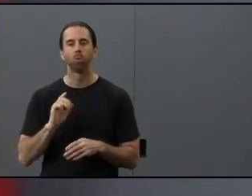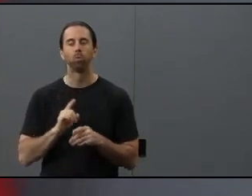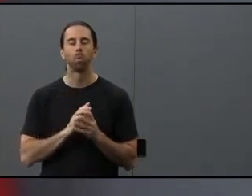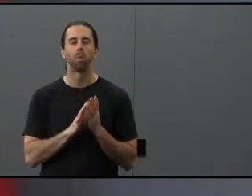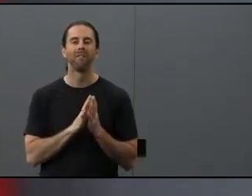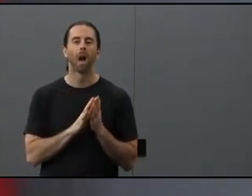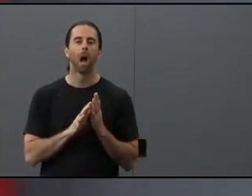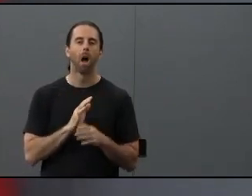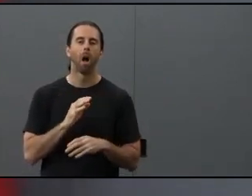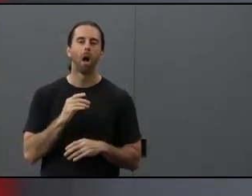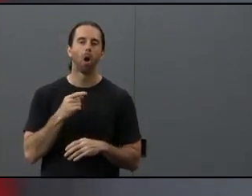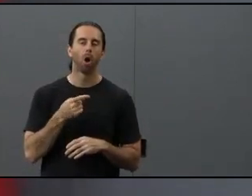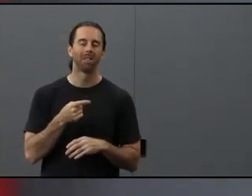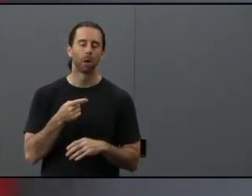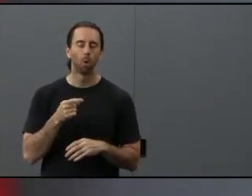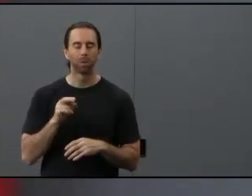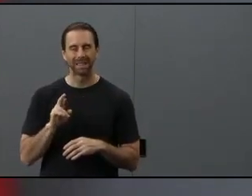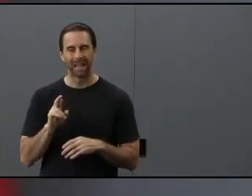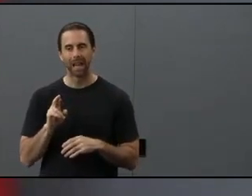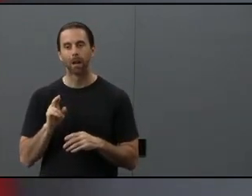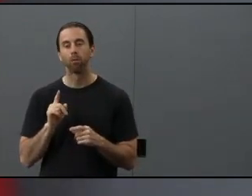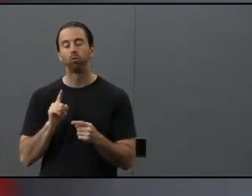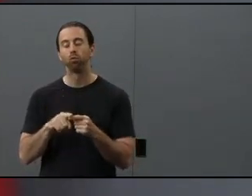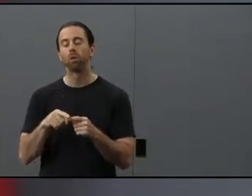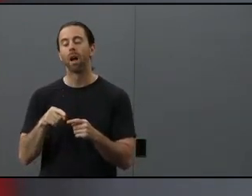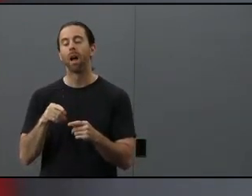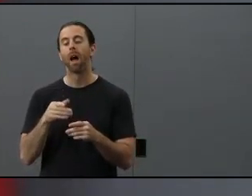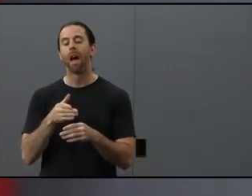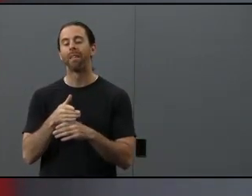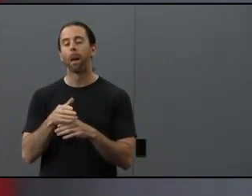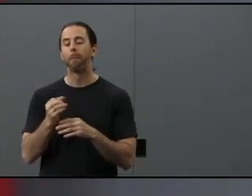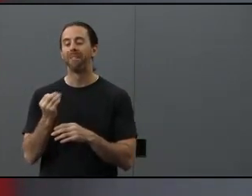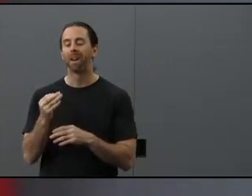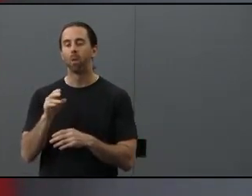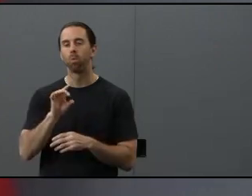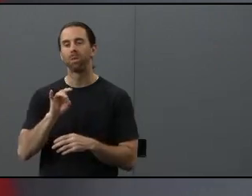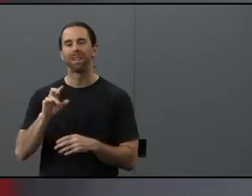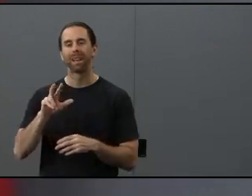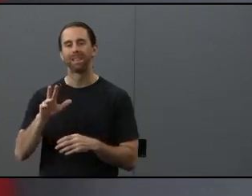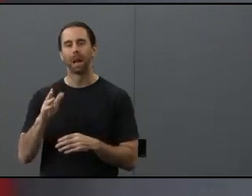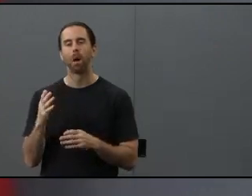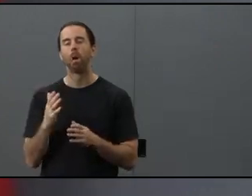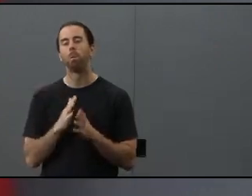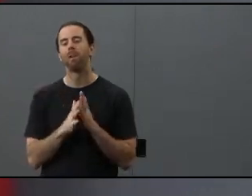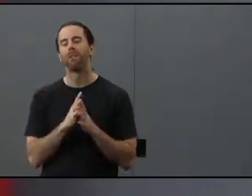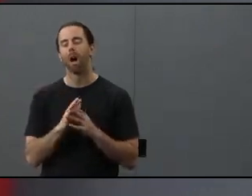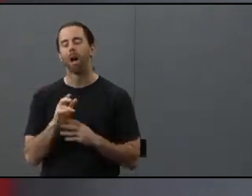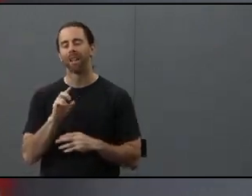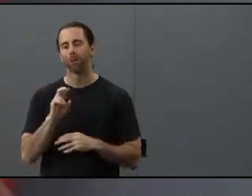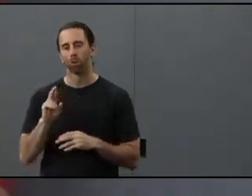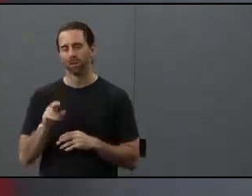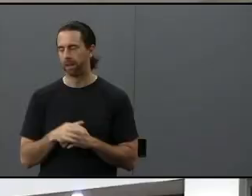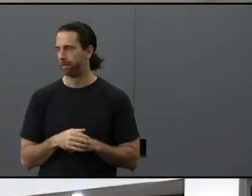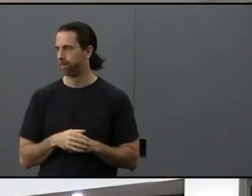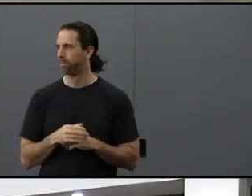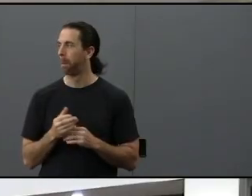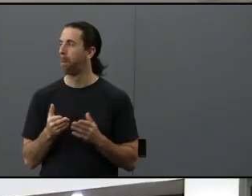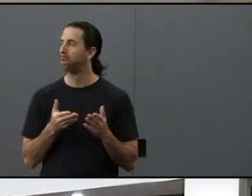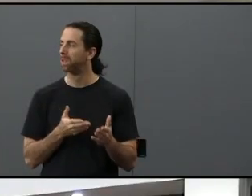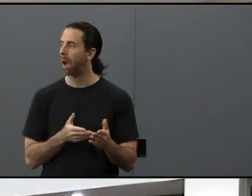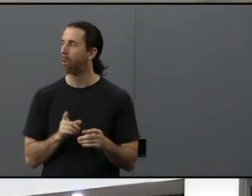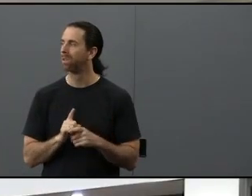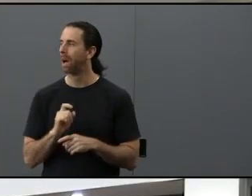boulevard Basil routier jusqu'à l'entrée privée du 835 boulevard Basil routier merci donc un proposeur